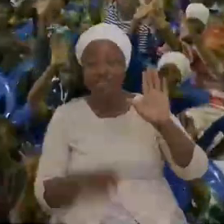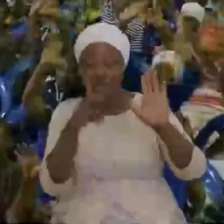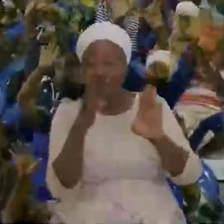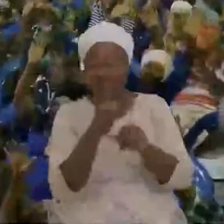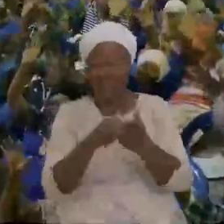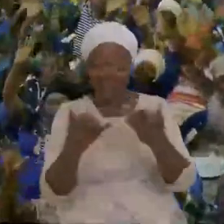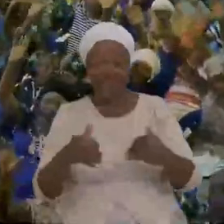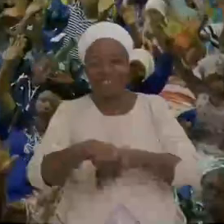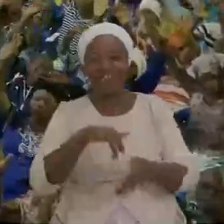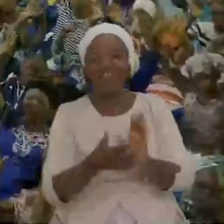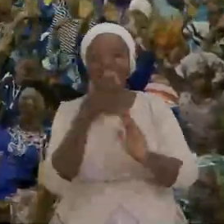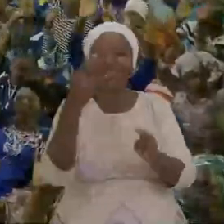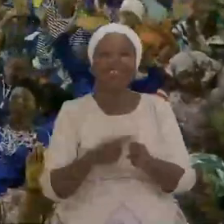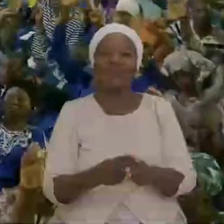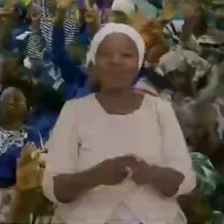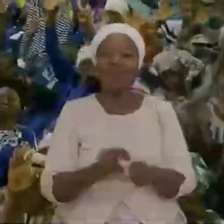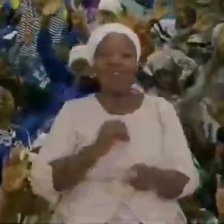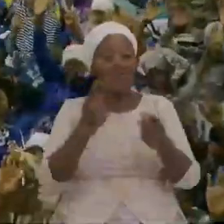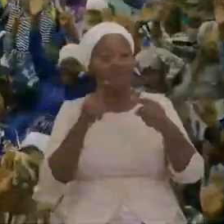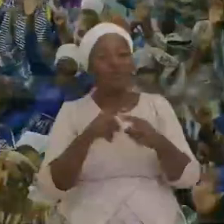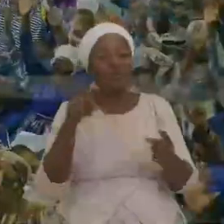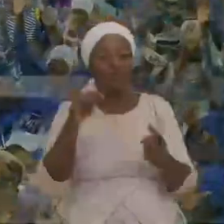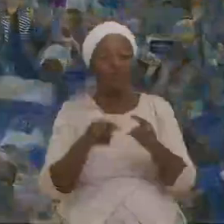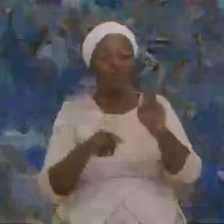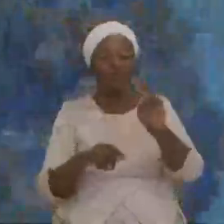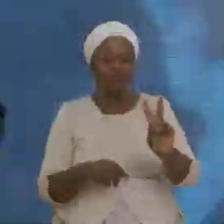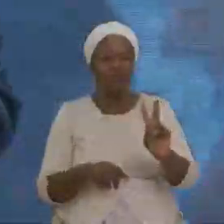Tu vas recevoir ça ce soir. Je viens